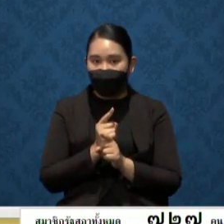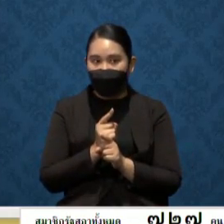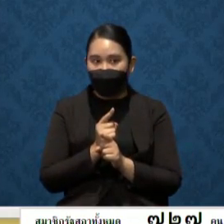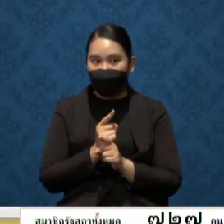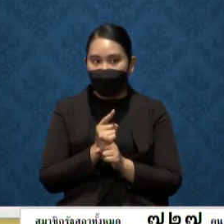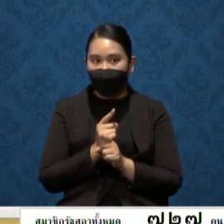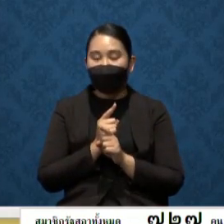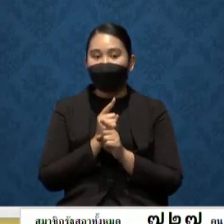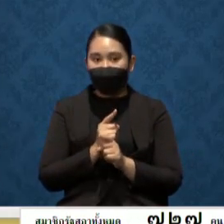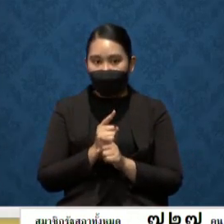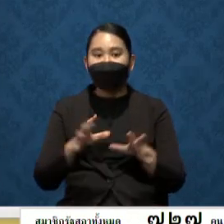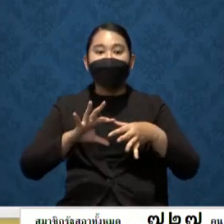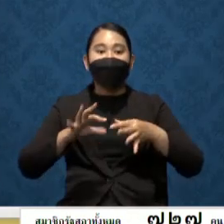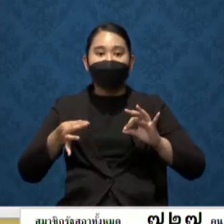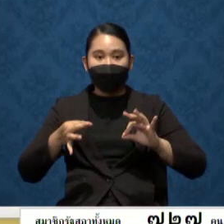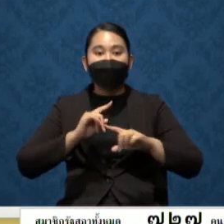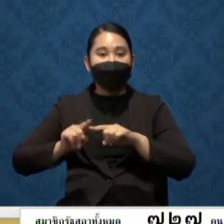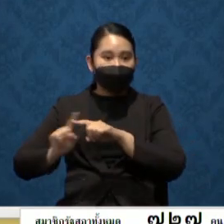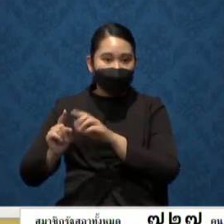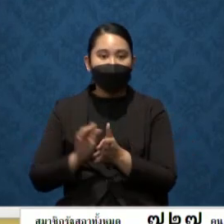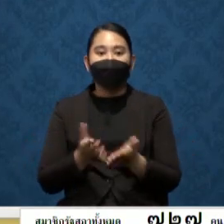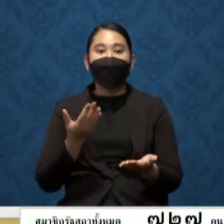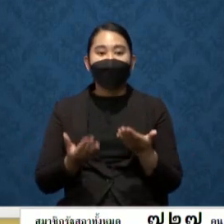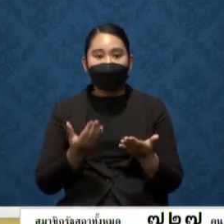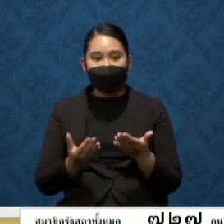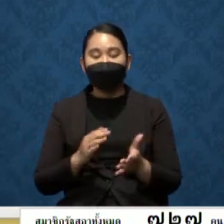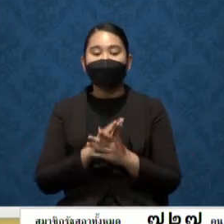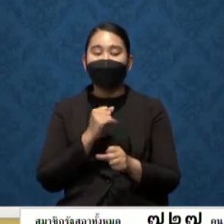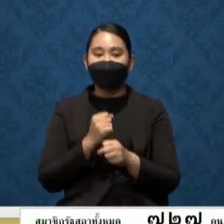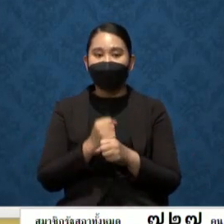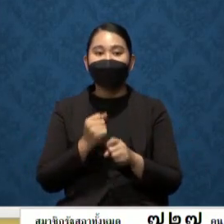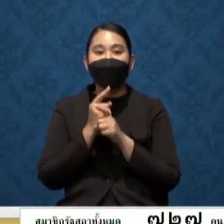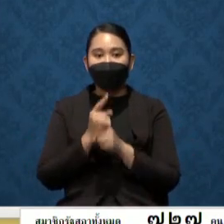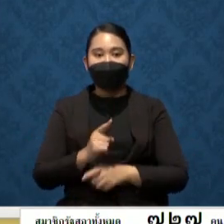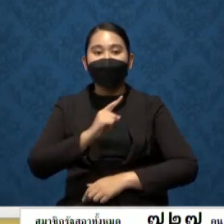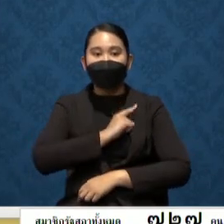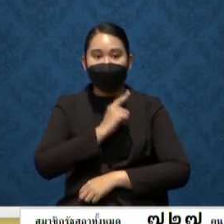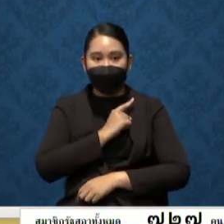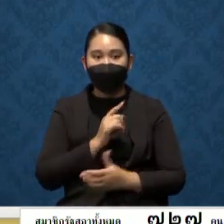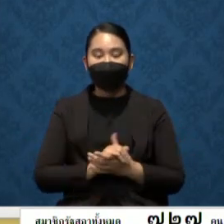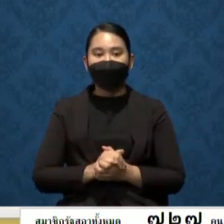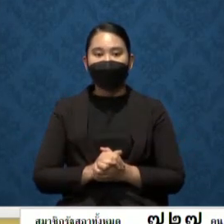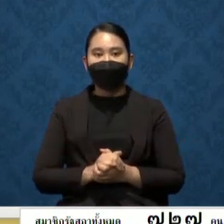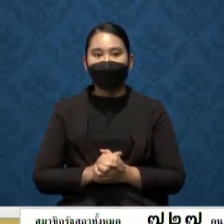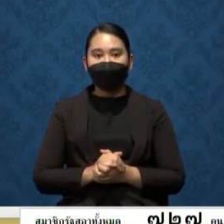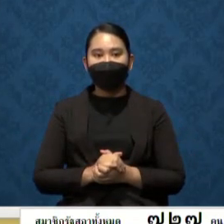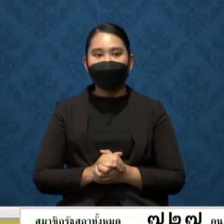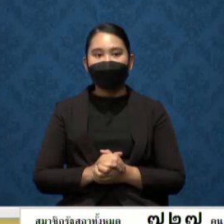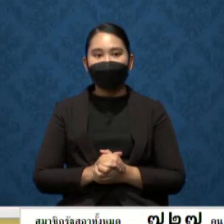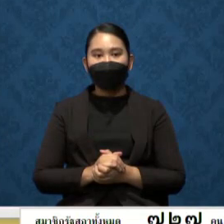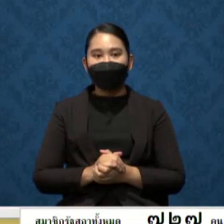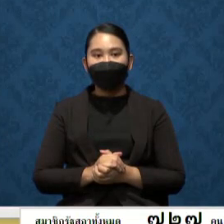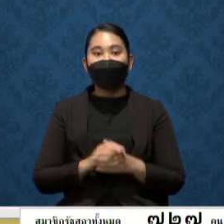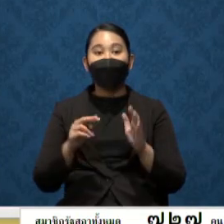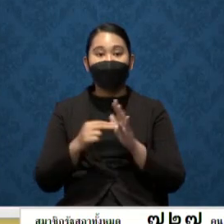หรือประเภทคดีๆรวมทั้งปริมาณงานที่อยู่ในความรับผิดชอบในร่างนะ